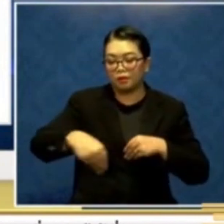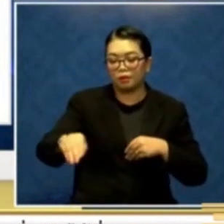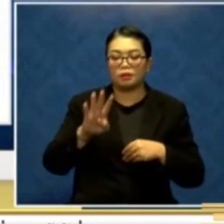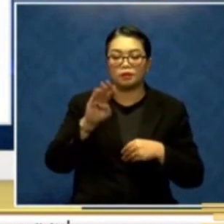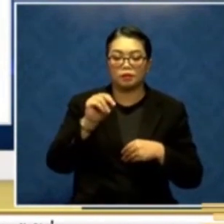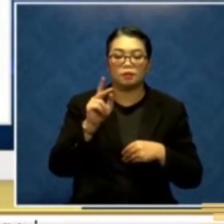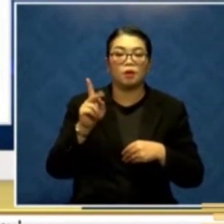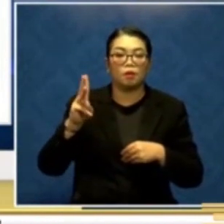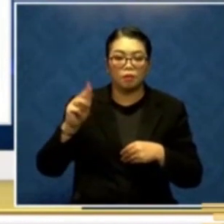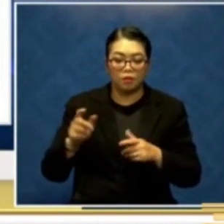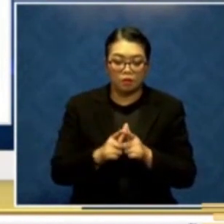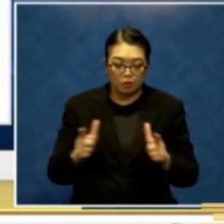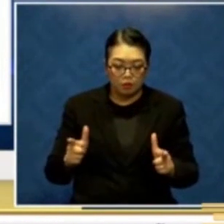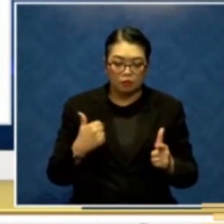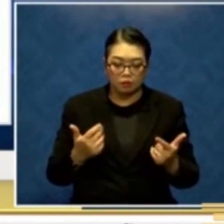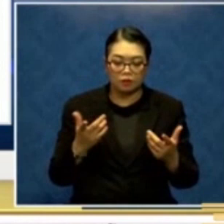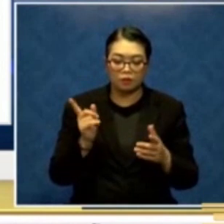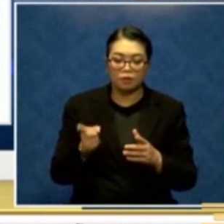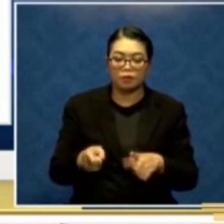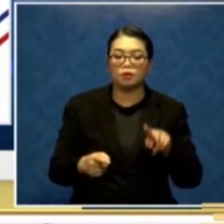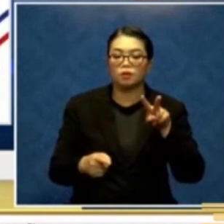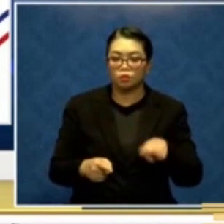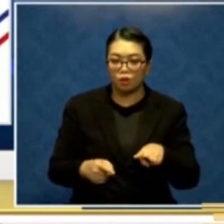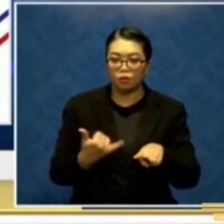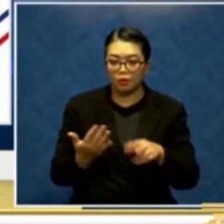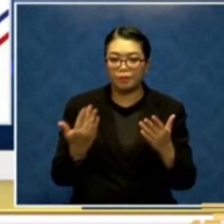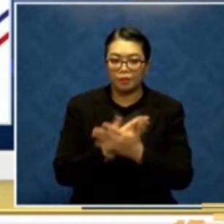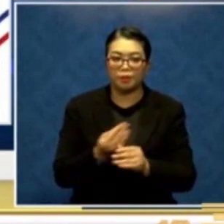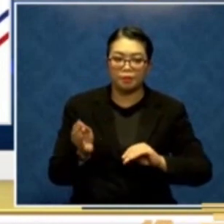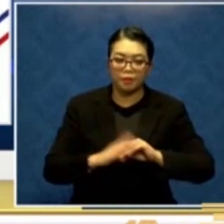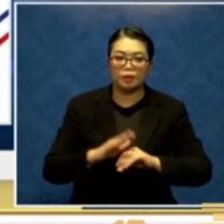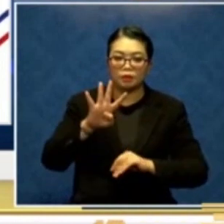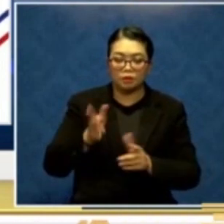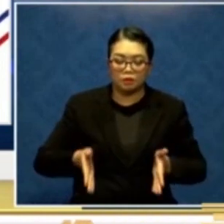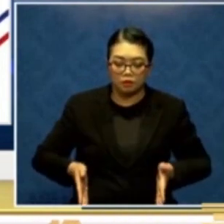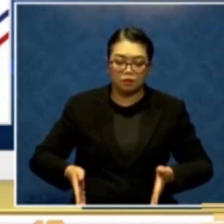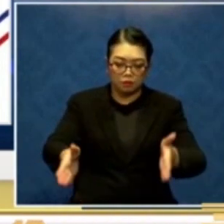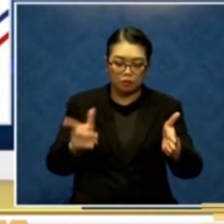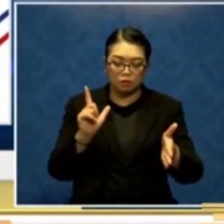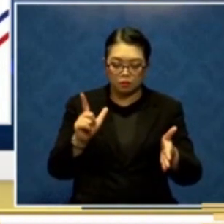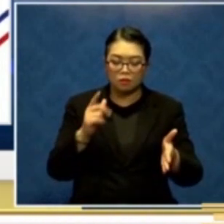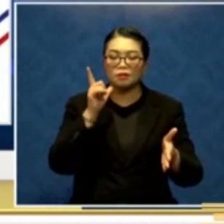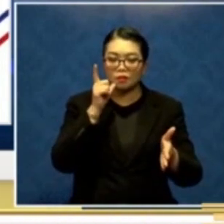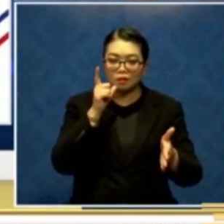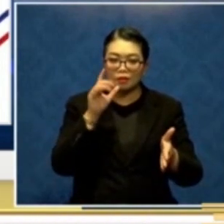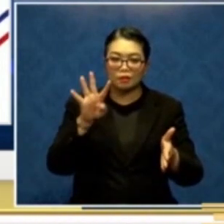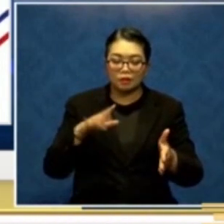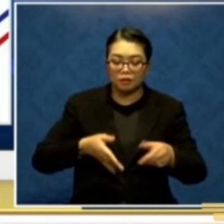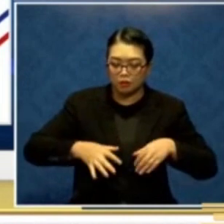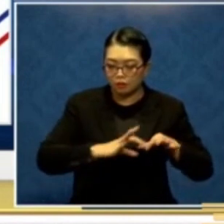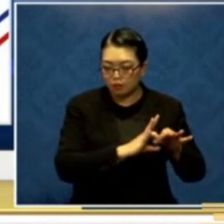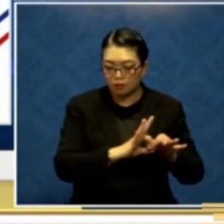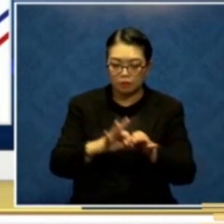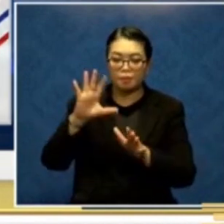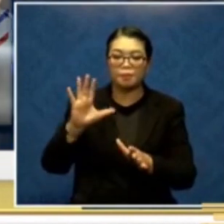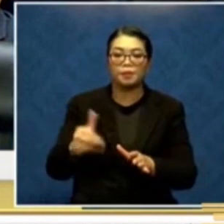กิโลมิตรจากเดมสองชอกจราจรเป็นสี่ช่จราจรเนองด้วยธนุนเส้นนี้ไปธนุนเชื้อบต่อระหว่างอำพือเมืองอีก